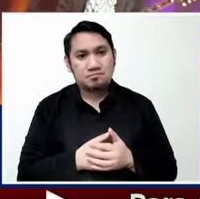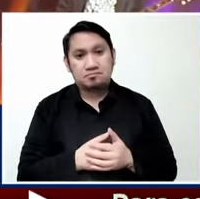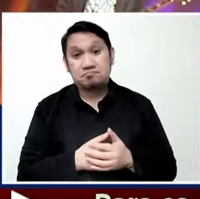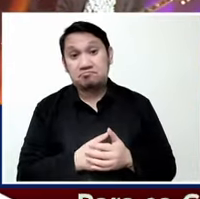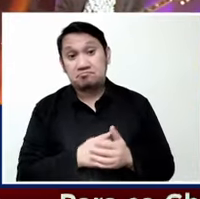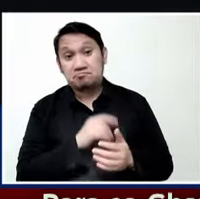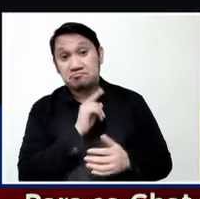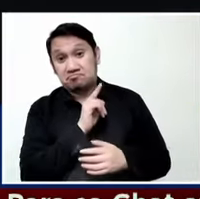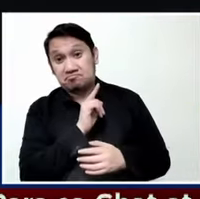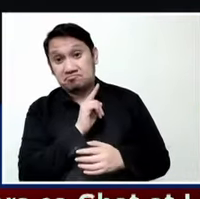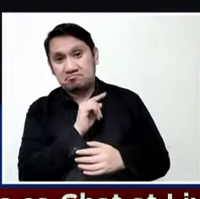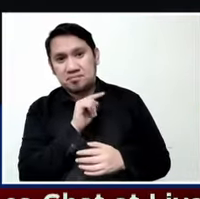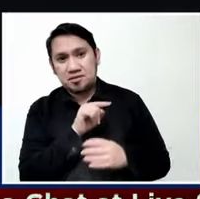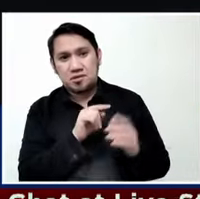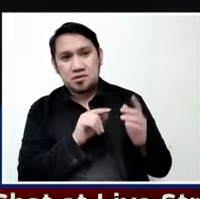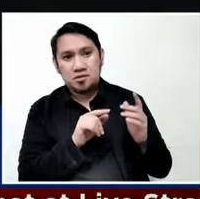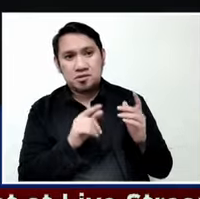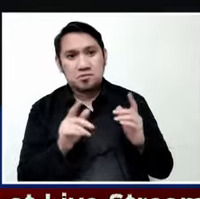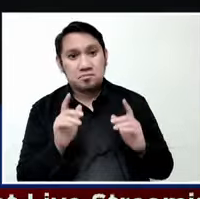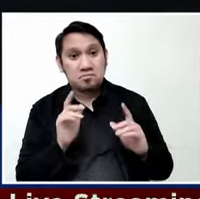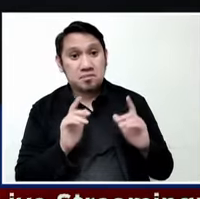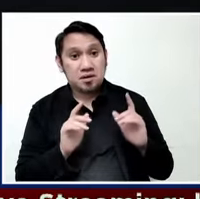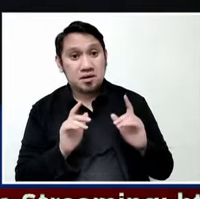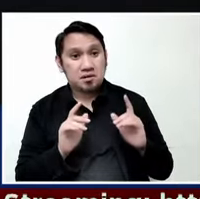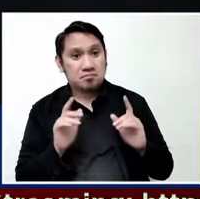ng December Avenue,